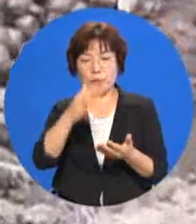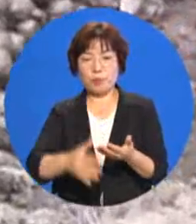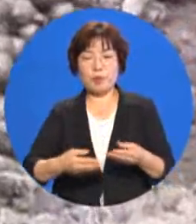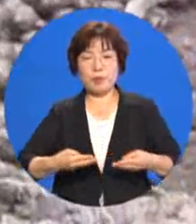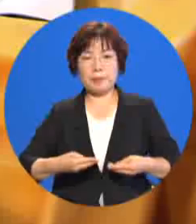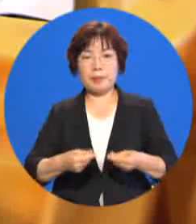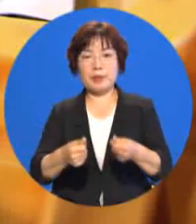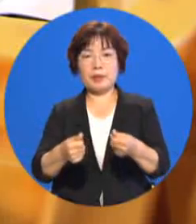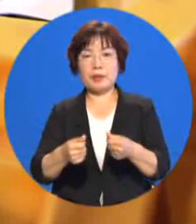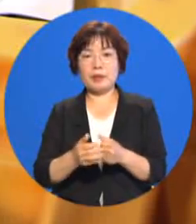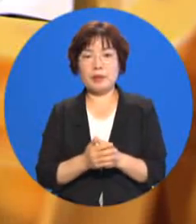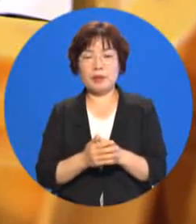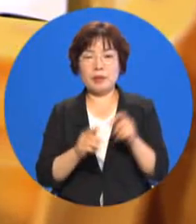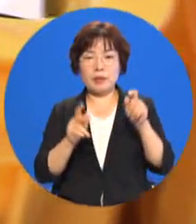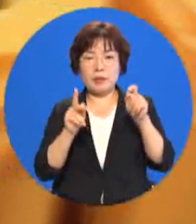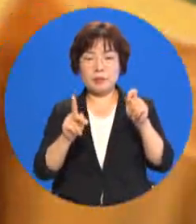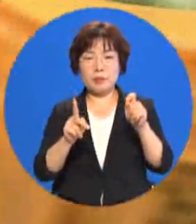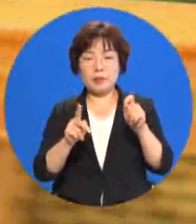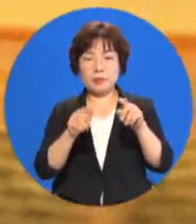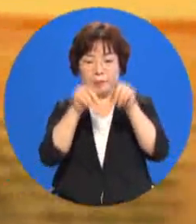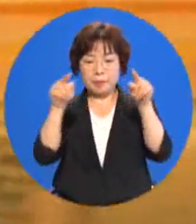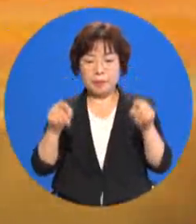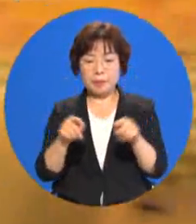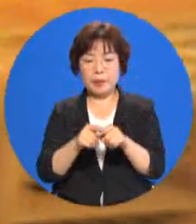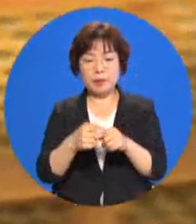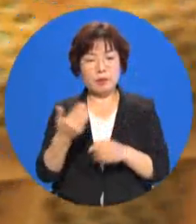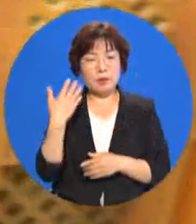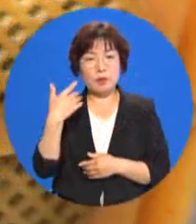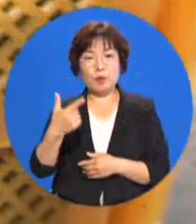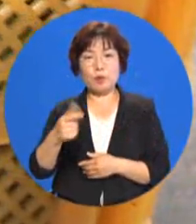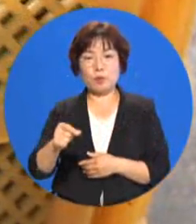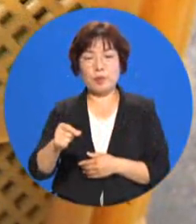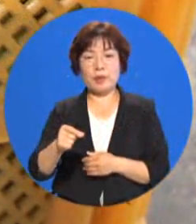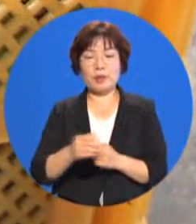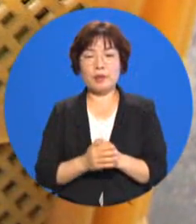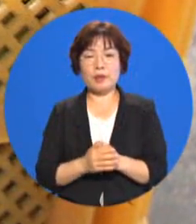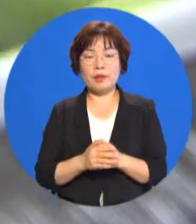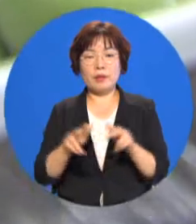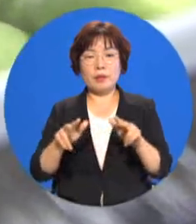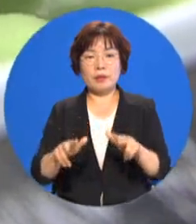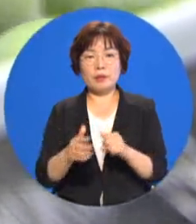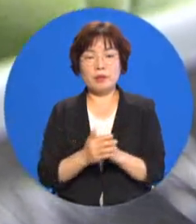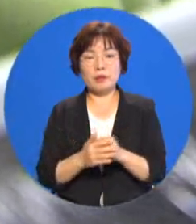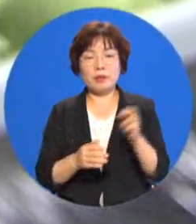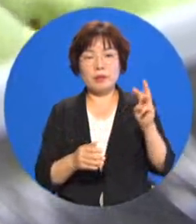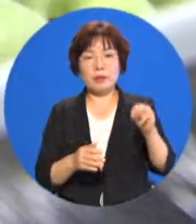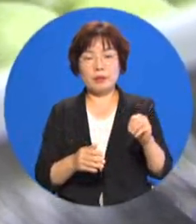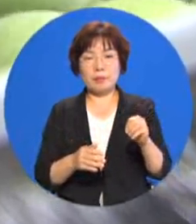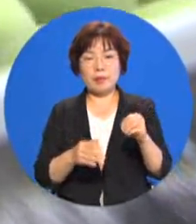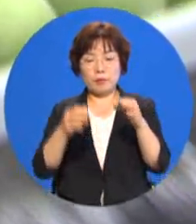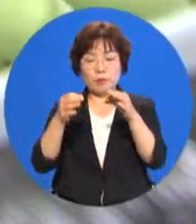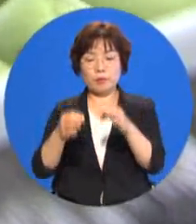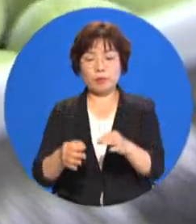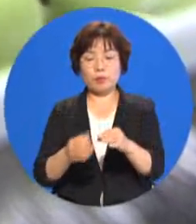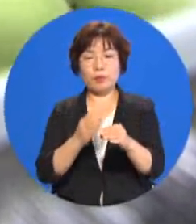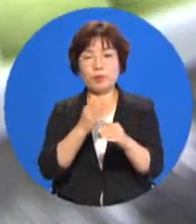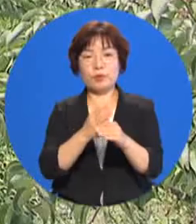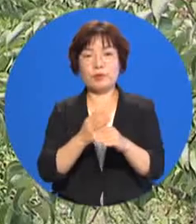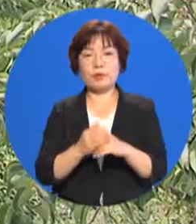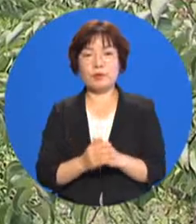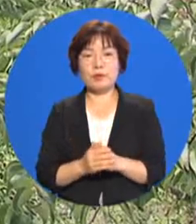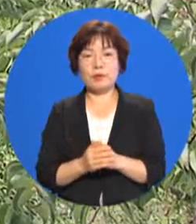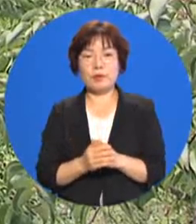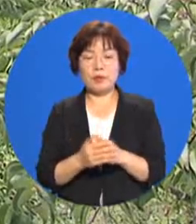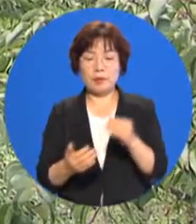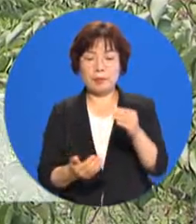겁니다. 10kg 한 상자에 한때 6만 원을 호가했던 매실 가격은 올해 3만 원 수준에 그치고 있는 상황.